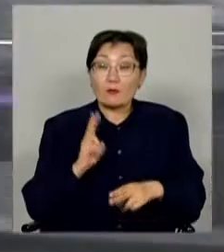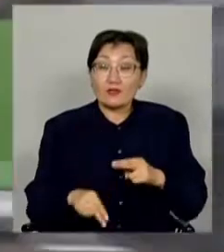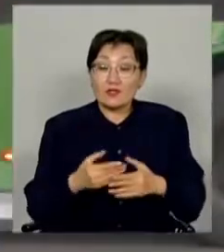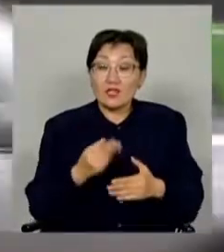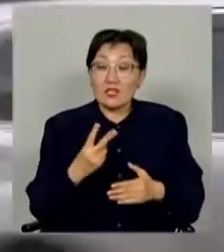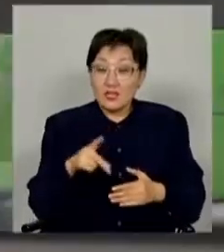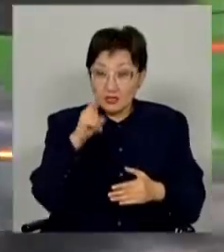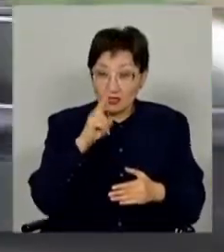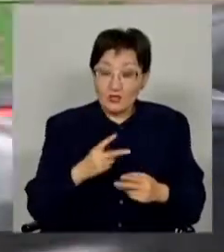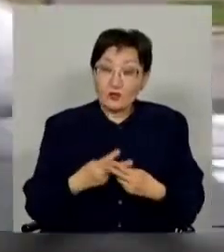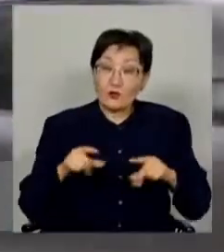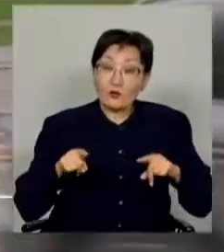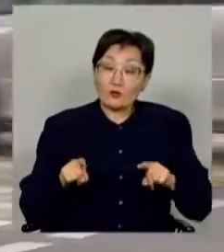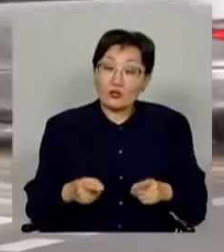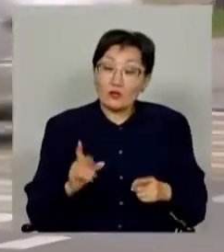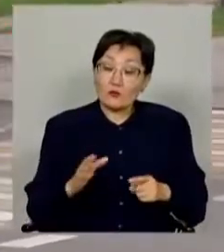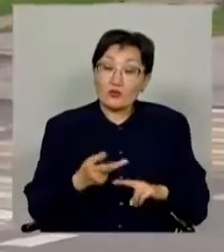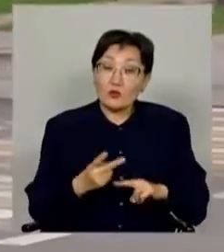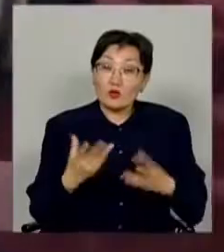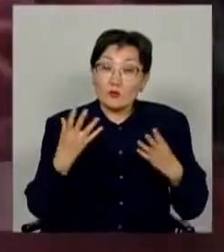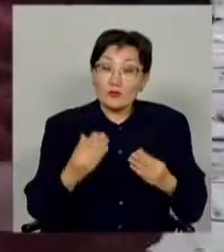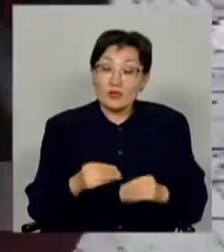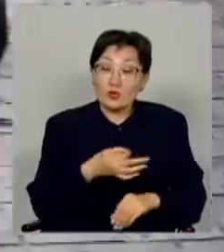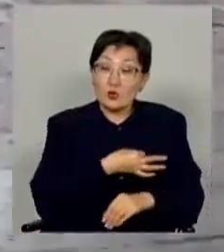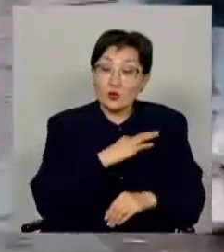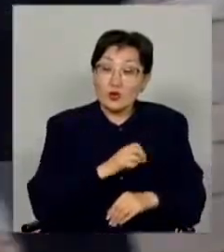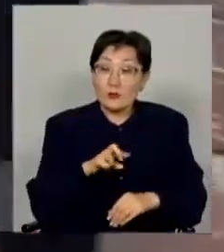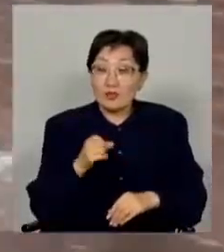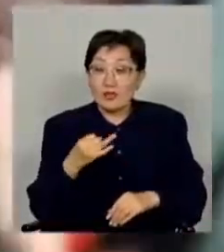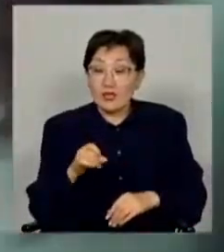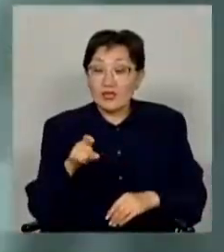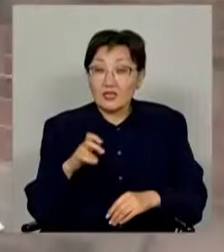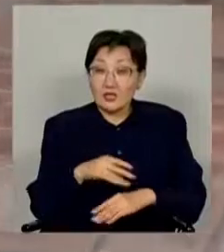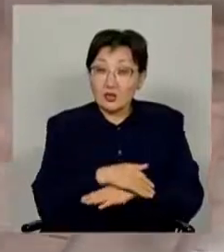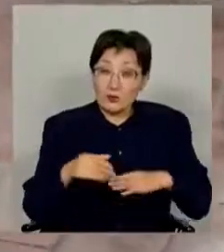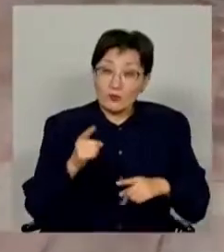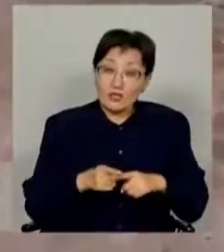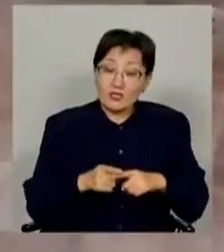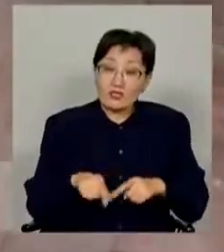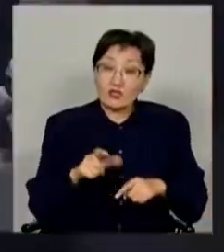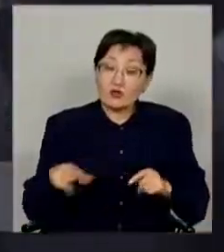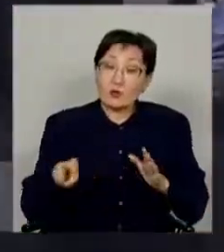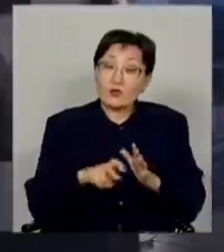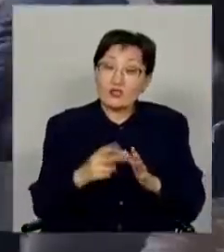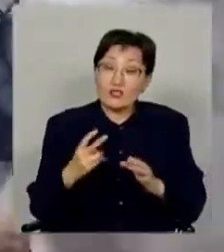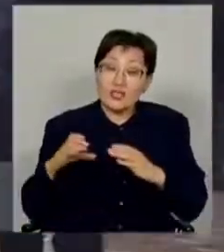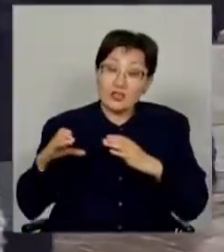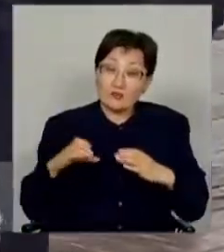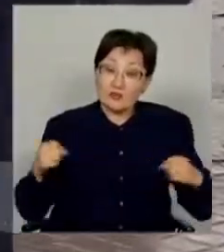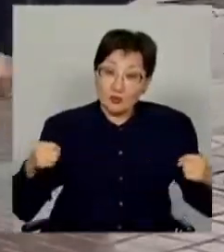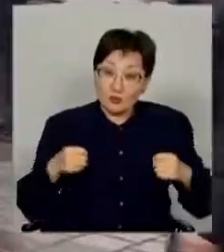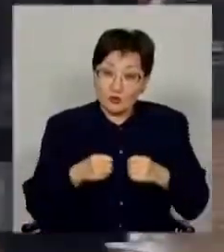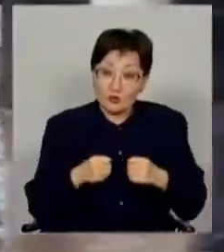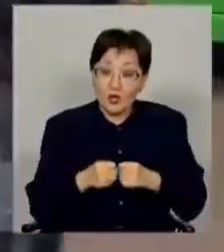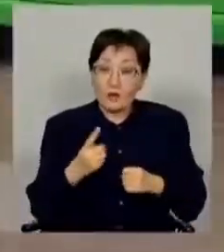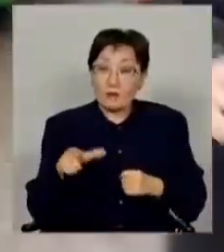ай қамауда болады. Еске салайық, осыдан 3 күн бұрын Төле би мен Абылай хан көшелерінің қиылысында жолаушылар мінген 2 автобус соқтығысып,